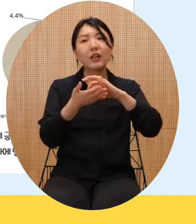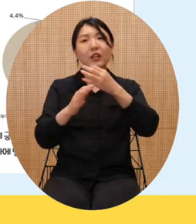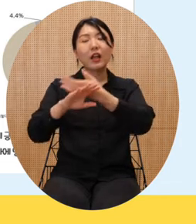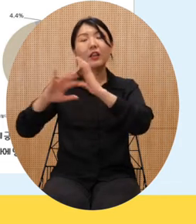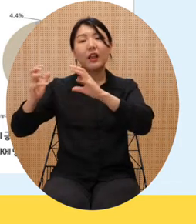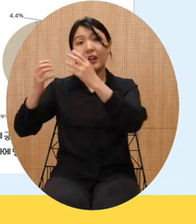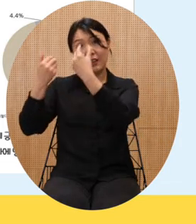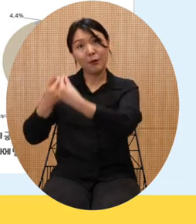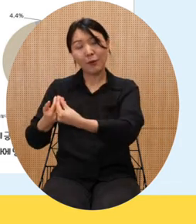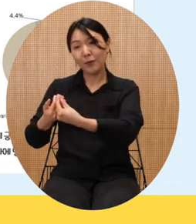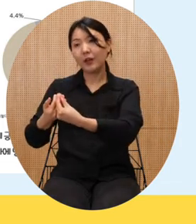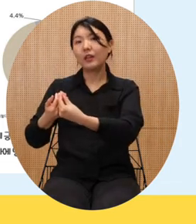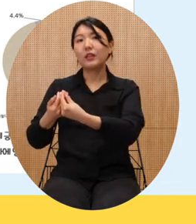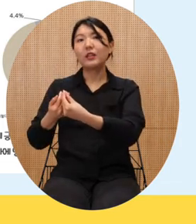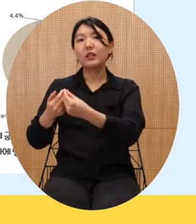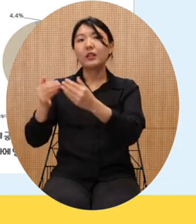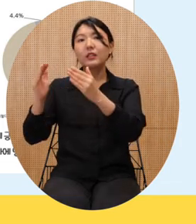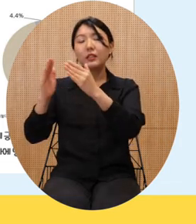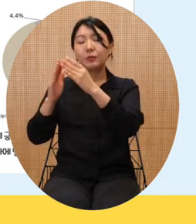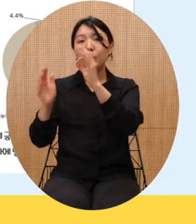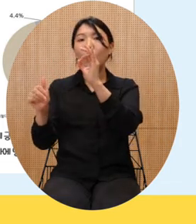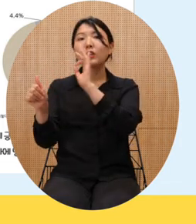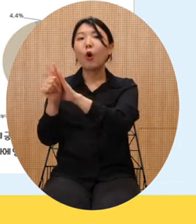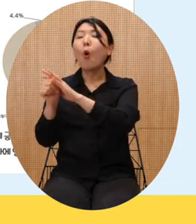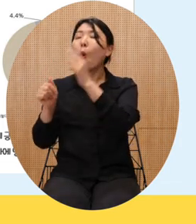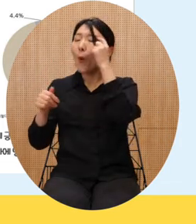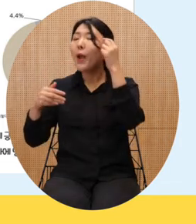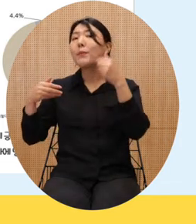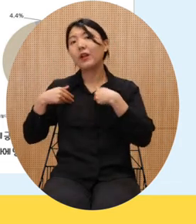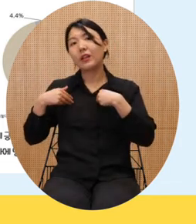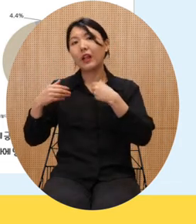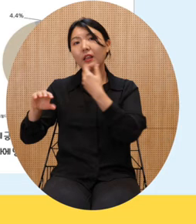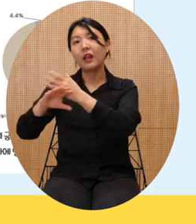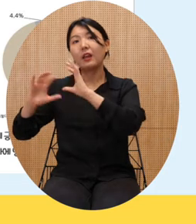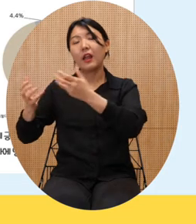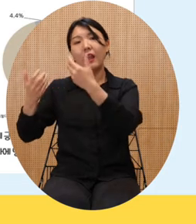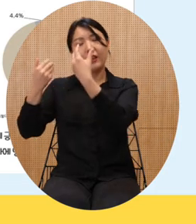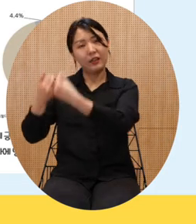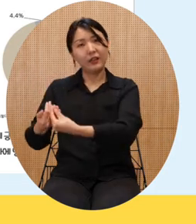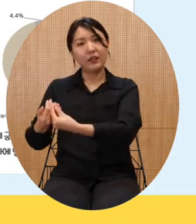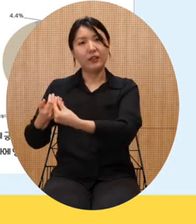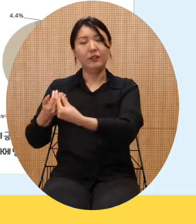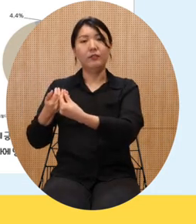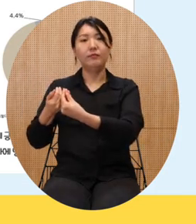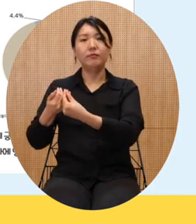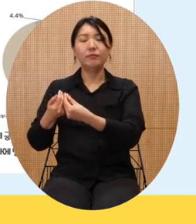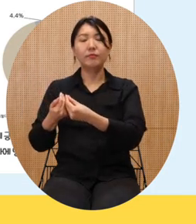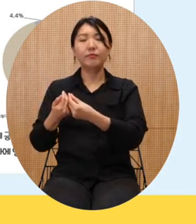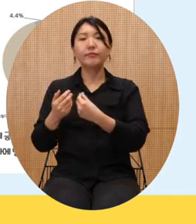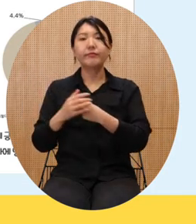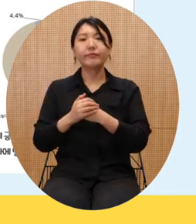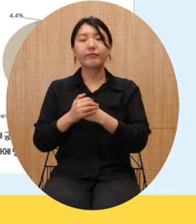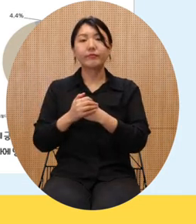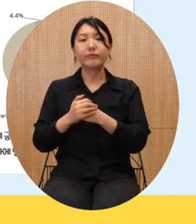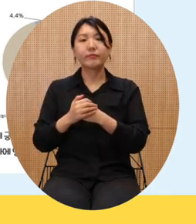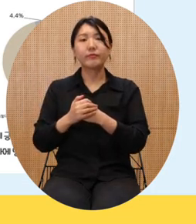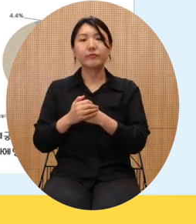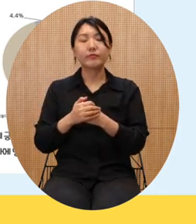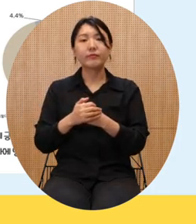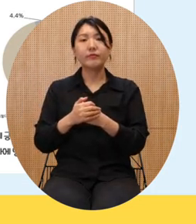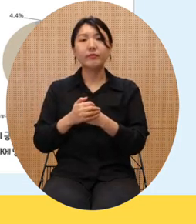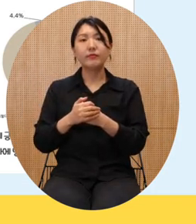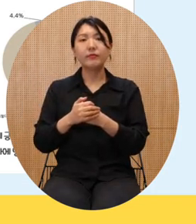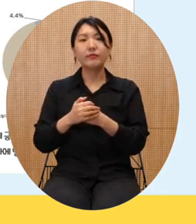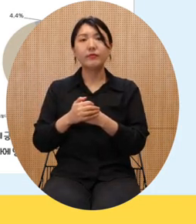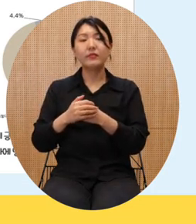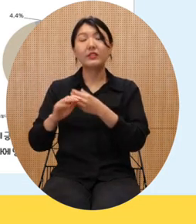아동 양육에 지출, 이 외국은 이렇게 얘기하더라고요. 주거비 지원을 왜 하냐. 그러니까 우리나라는